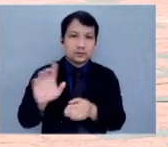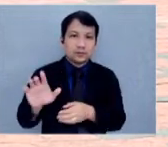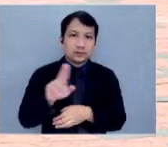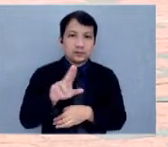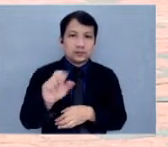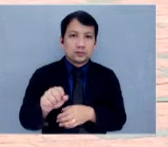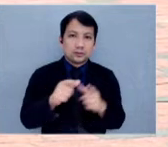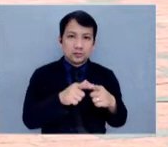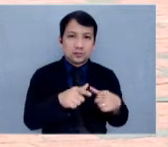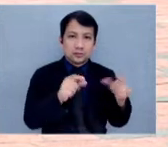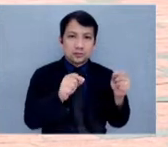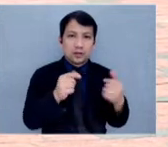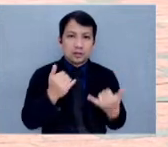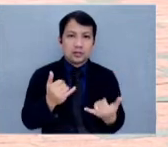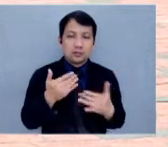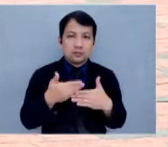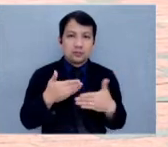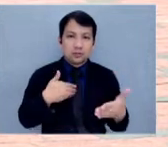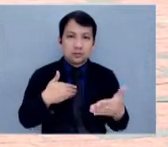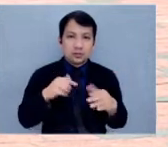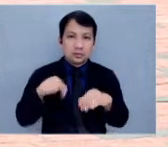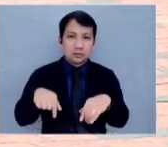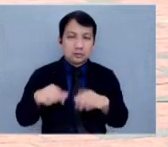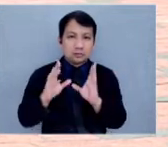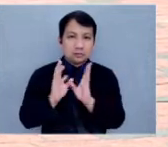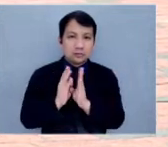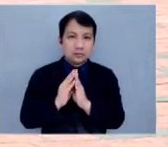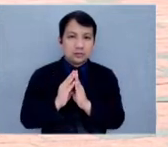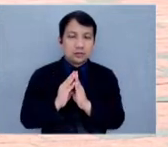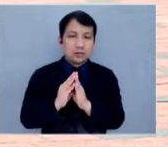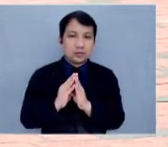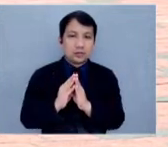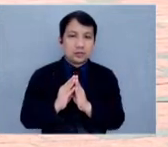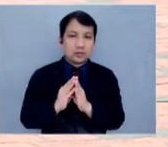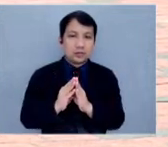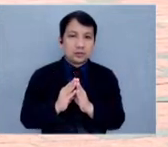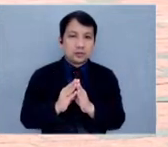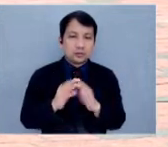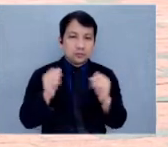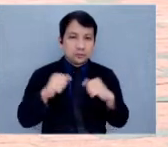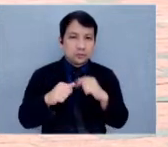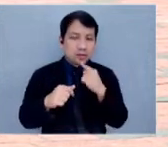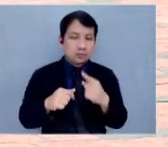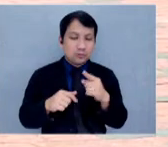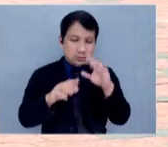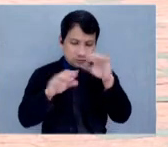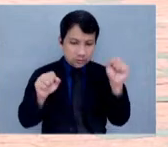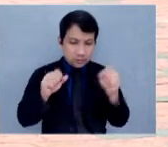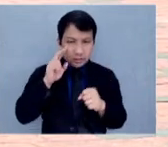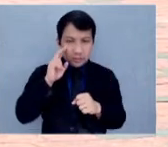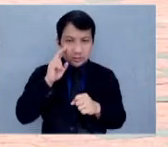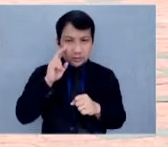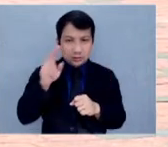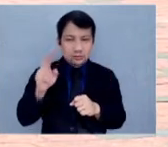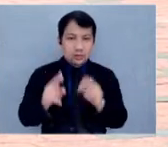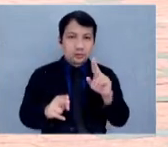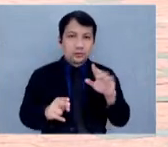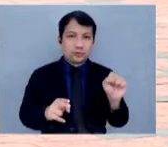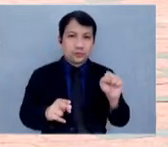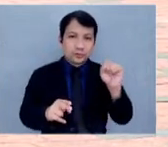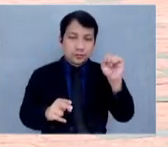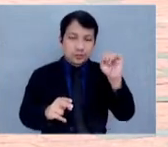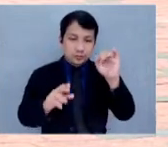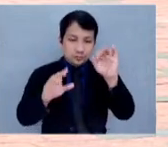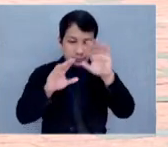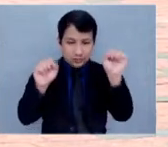Japan. Ngayon, bago ang trilateral summit ay mauna muna ang bilateral sa pagitan ni Pangulong Bongbong Marcos at US President Joe Biden.